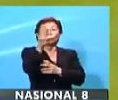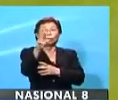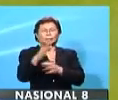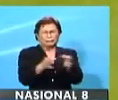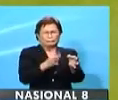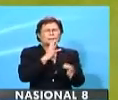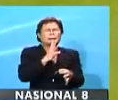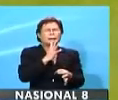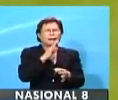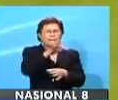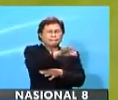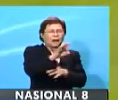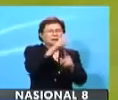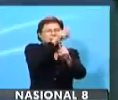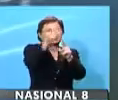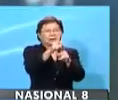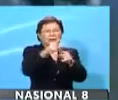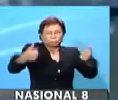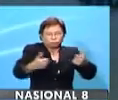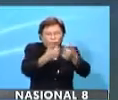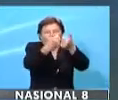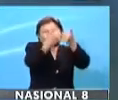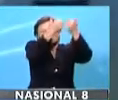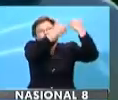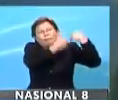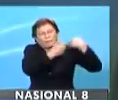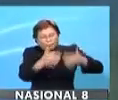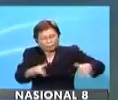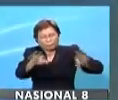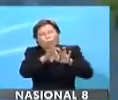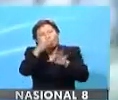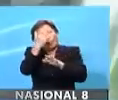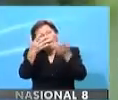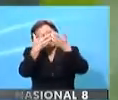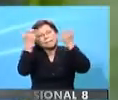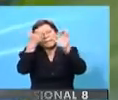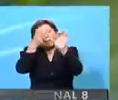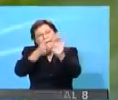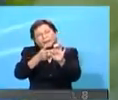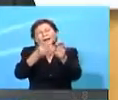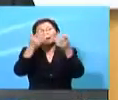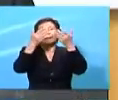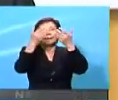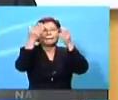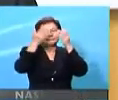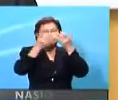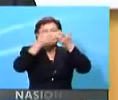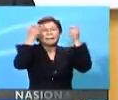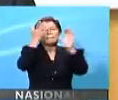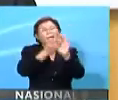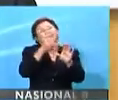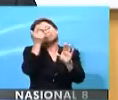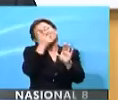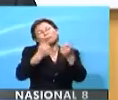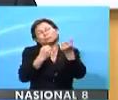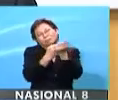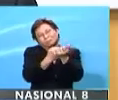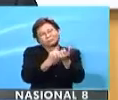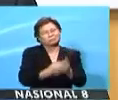menegaskan pemilihan tarikh kejohanan juga memainkan peranan penting mengapa Maybank menarik diri. Maybank's